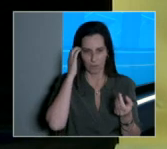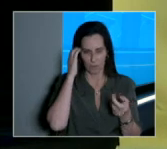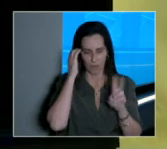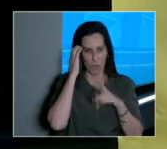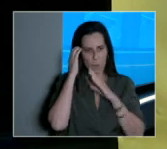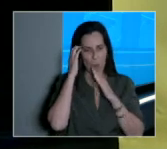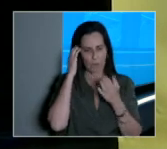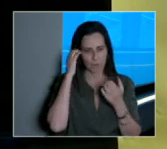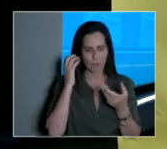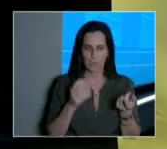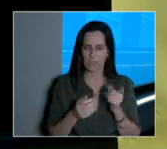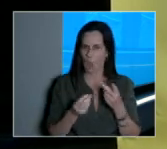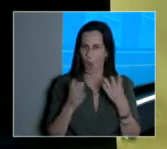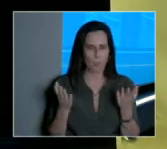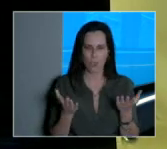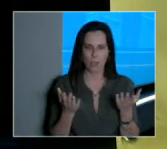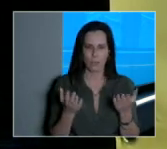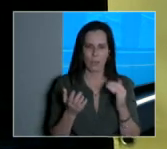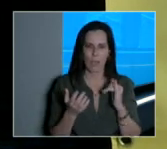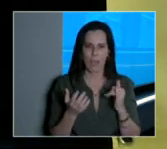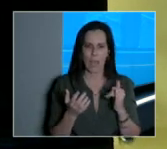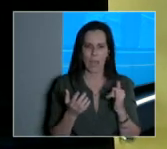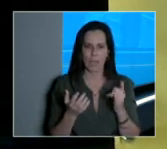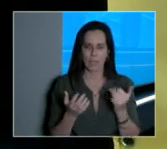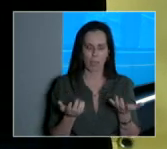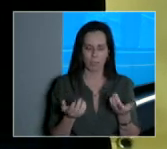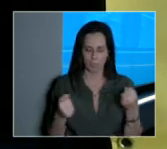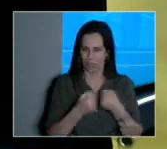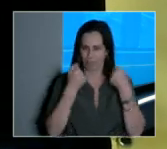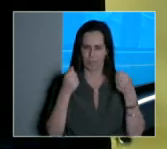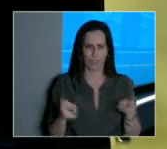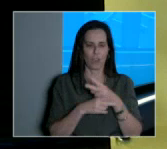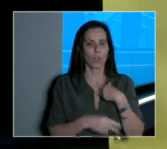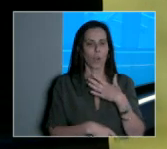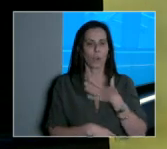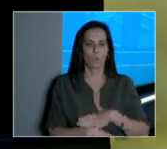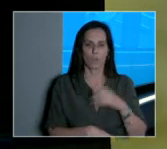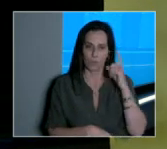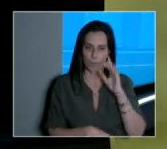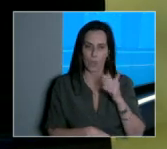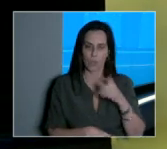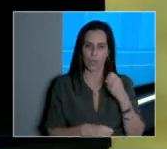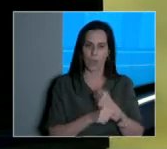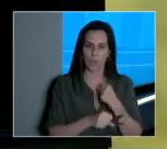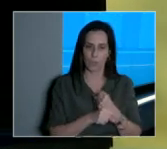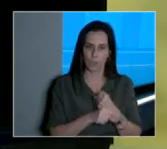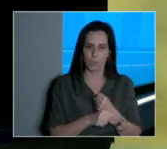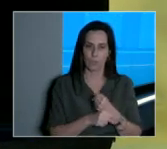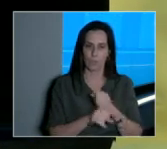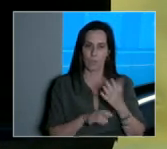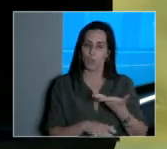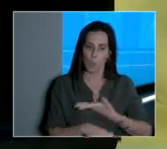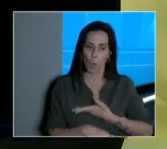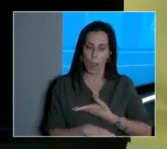יש פה בעייתיות, זה בכלל לא משנה איזה צד הוא ואיזה צד הוא לא, זה בכלל לא משנה, אנחנו רוצים, אני חושב שזה מה שצריך להיות, וזה מה